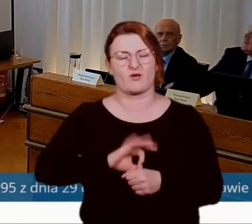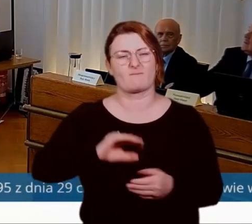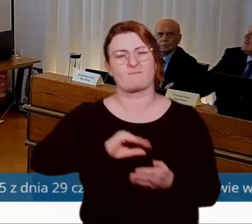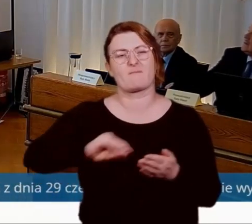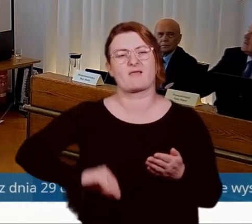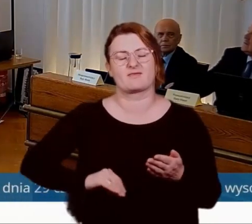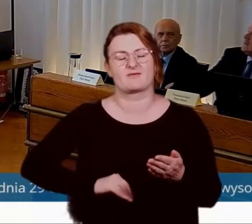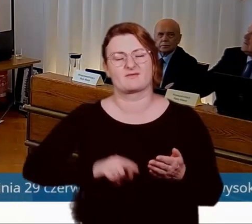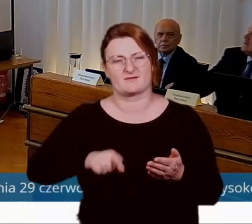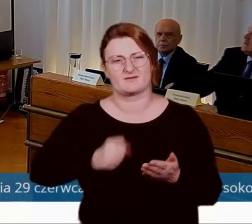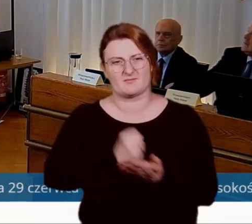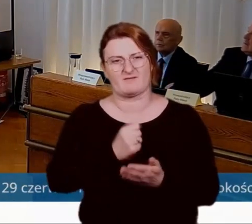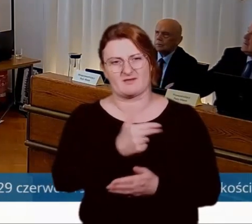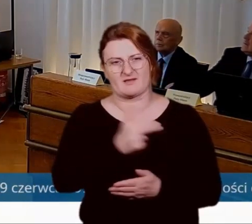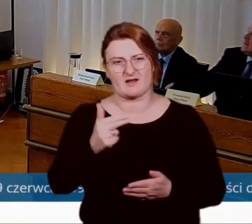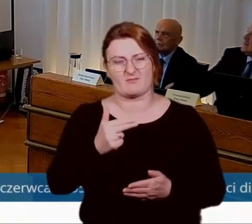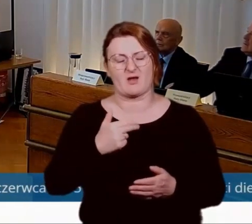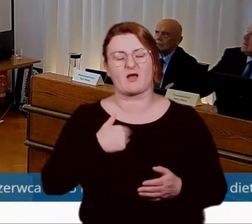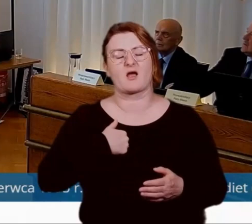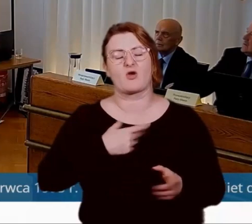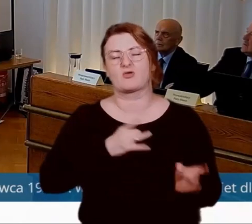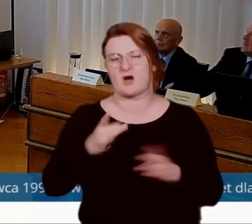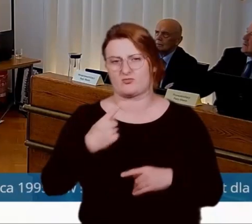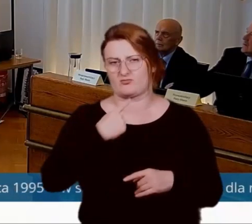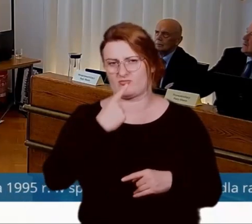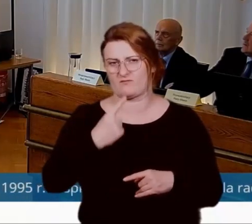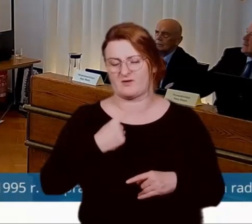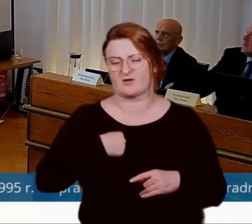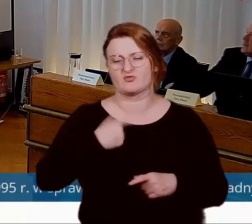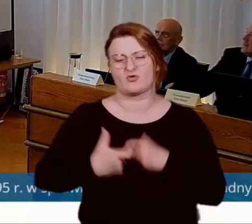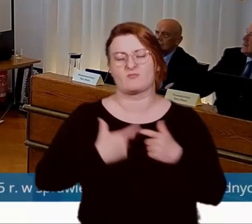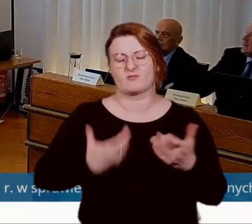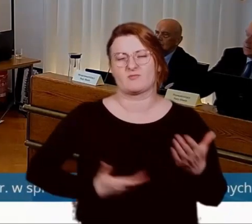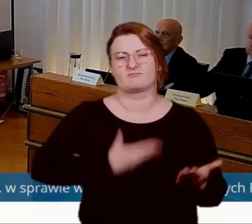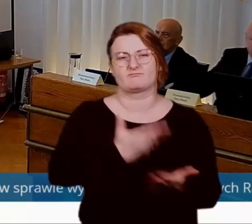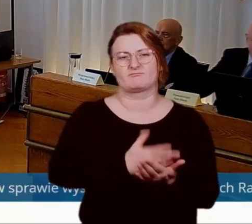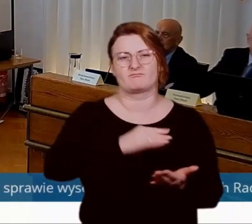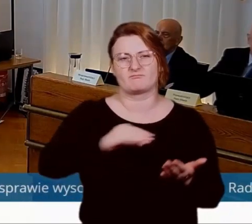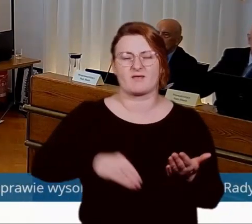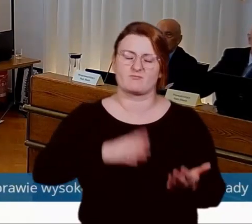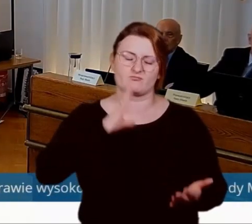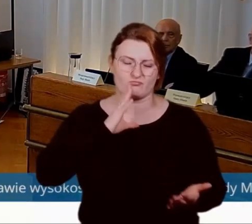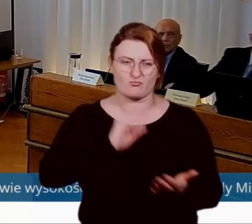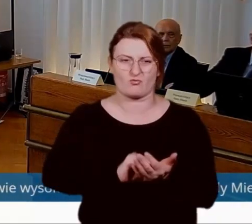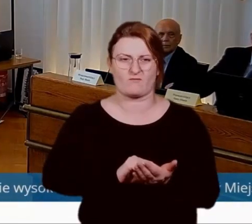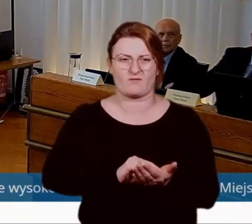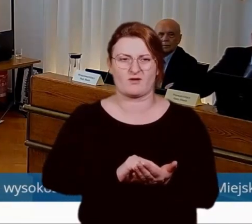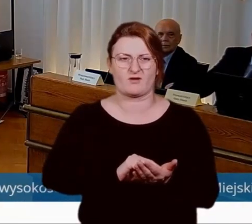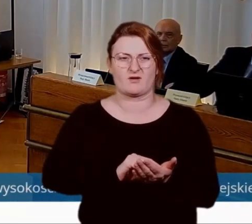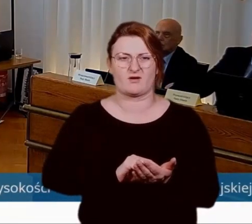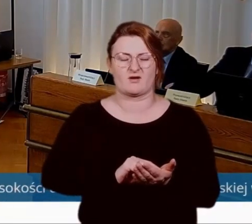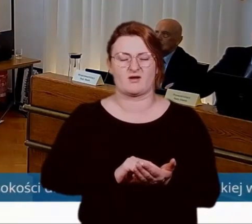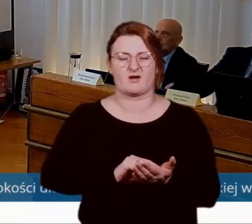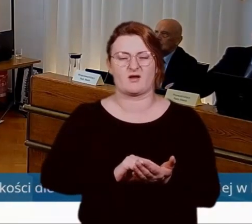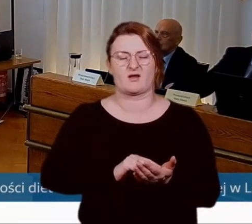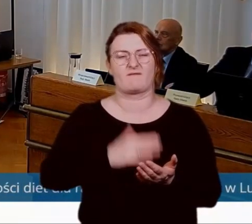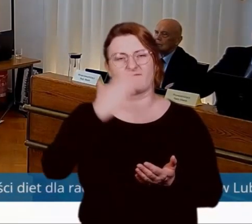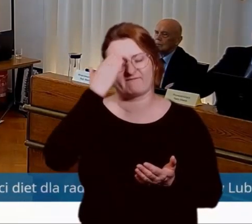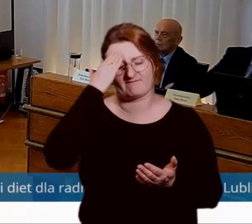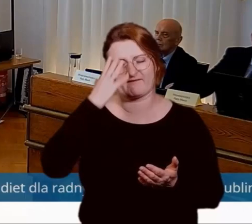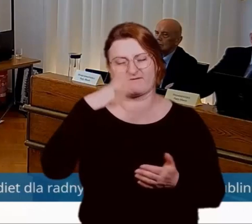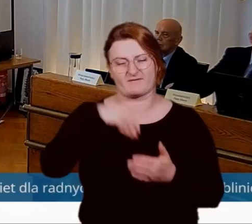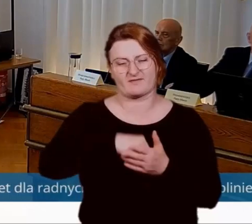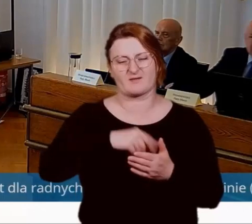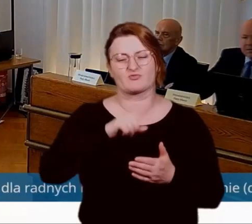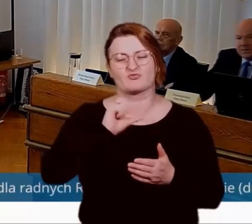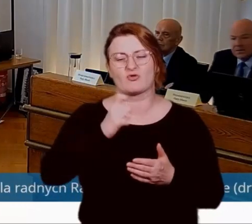i od razu zapowiadam, że złożymy petycję ponownie, uwzględniając właśnie te argumenty, które padły na komisji, po